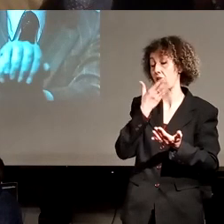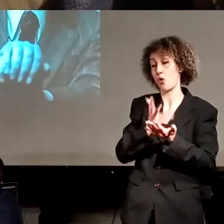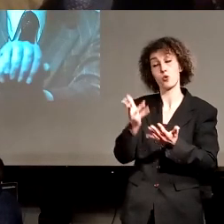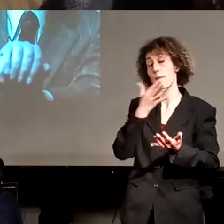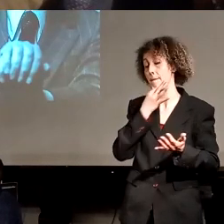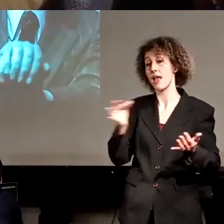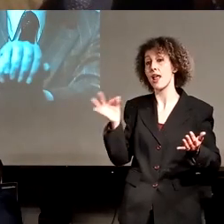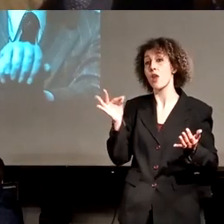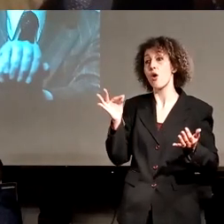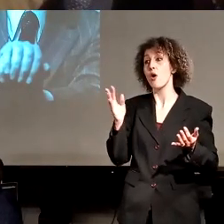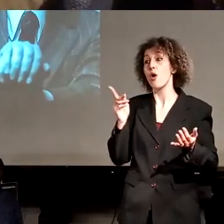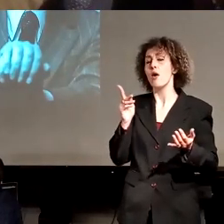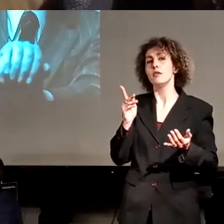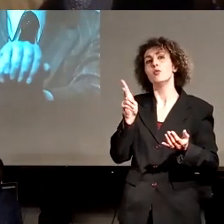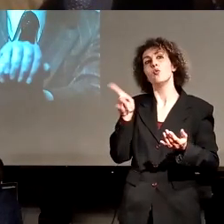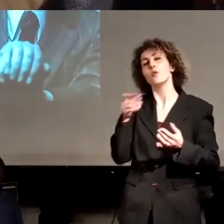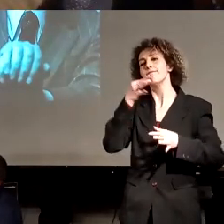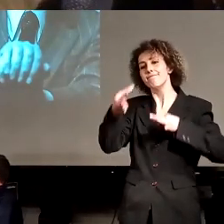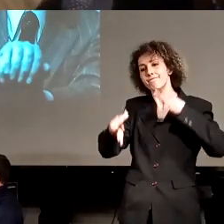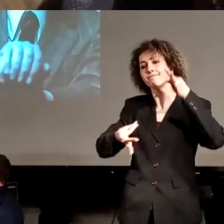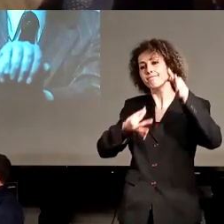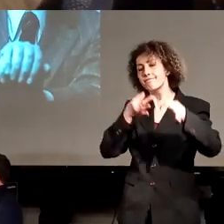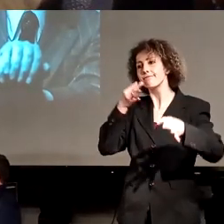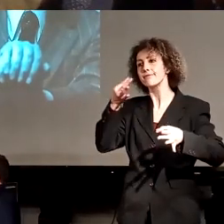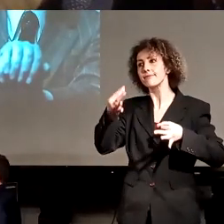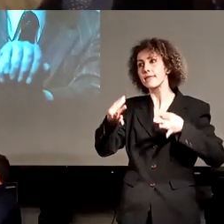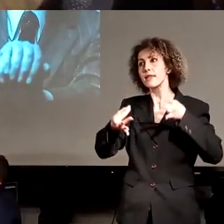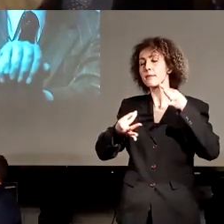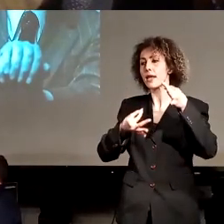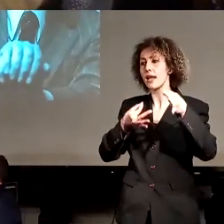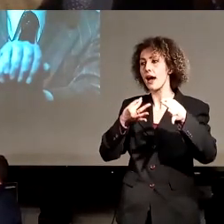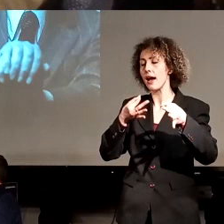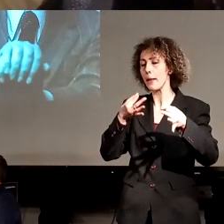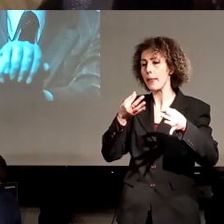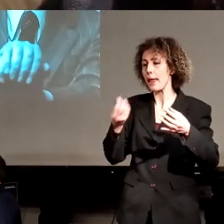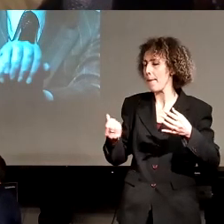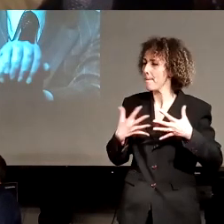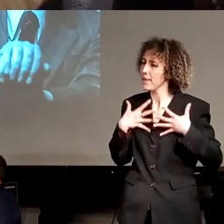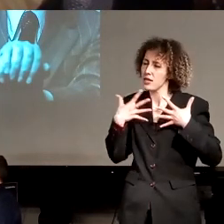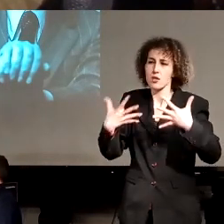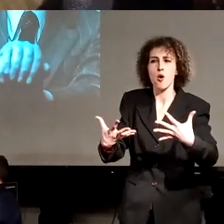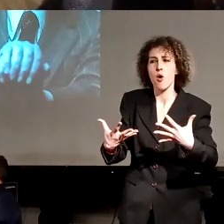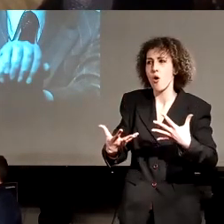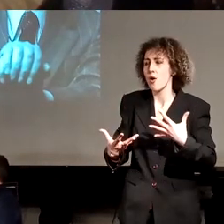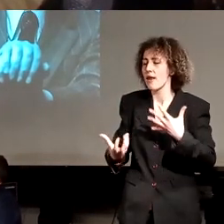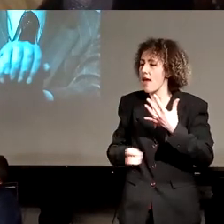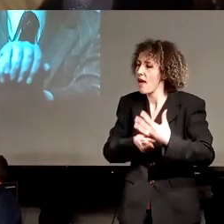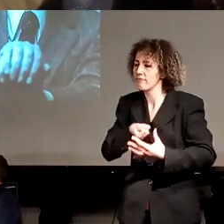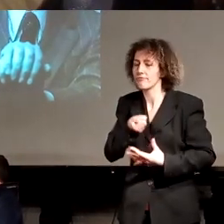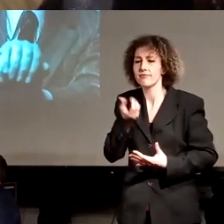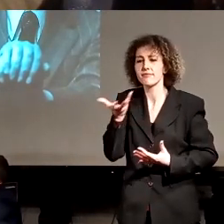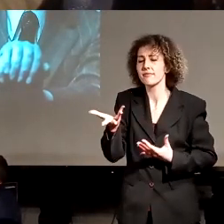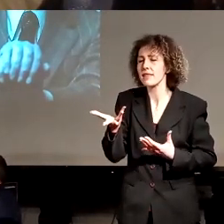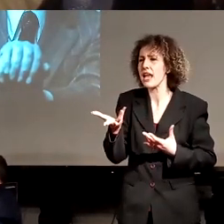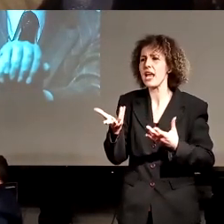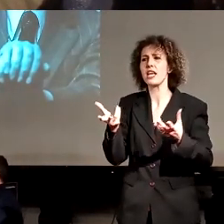lui spiega come qualsiasi passione hobby che già quando la dichiara il giornale